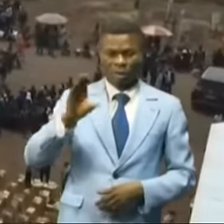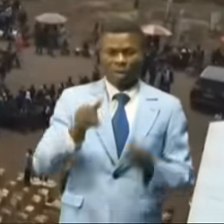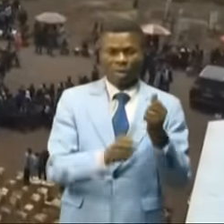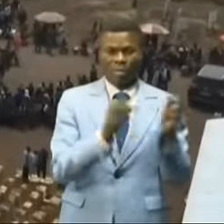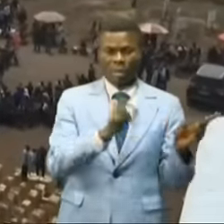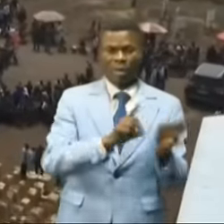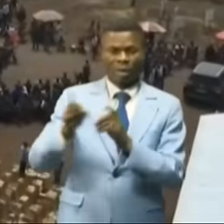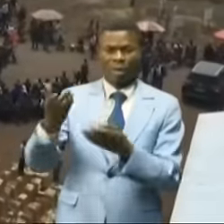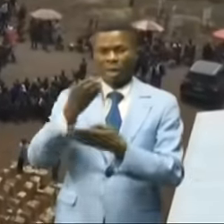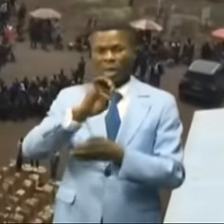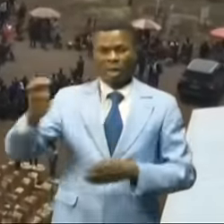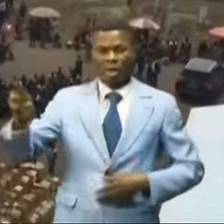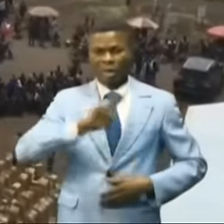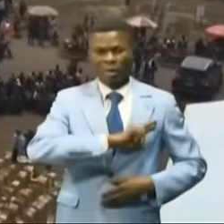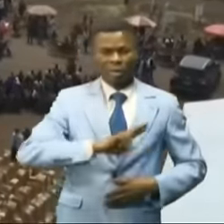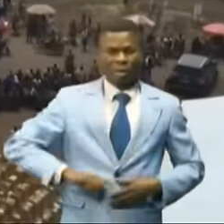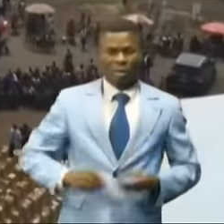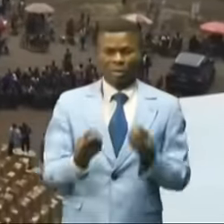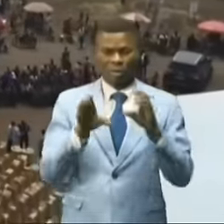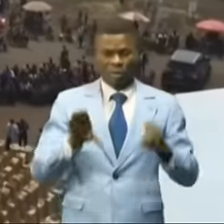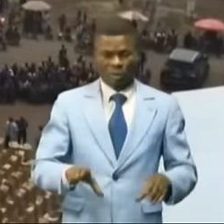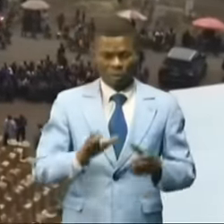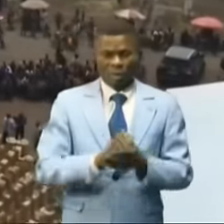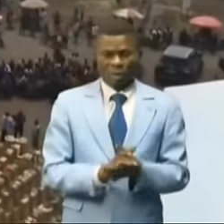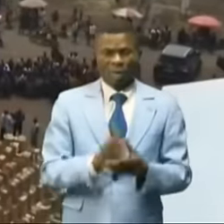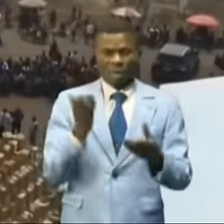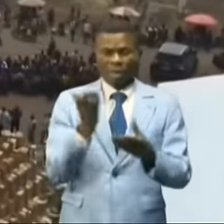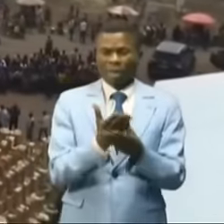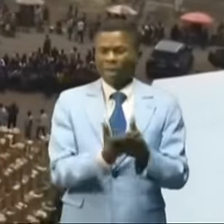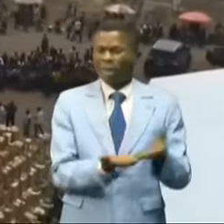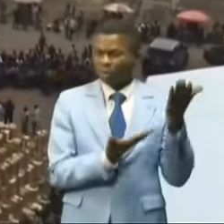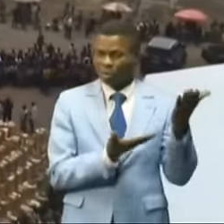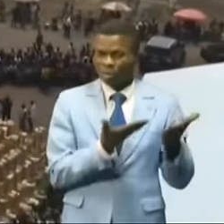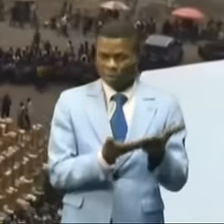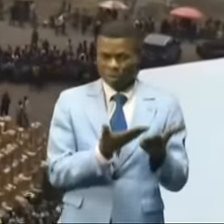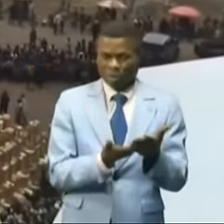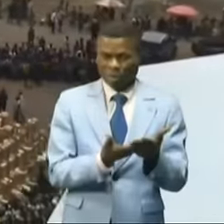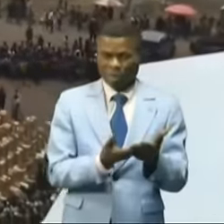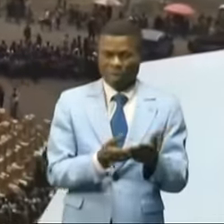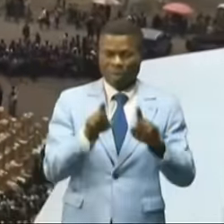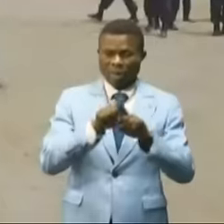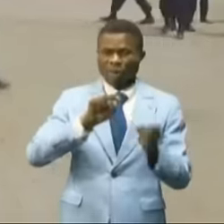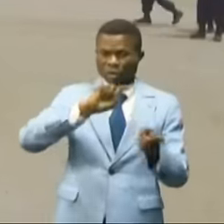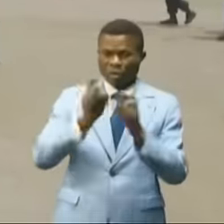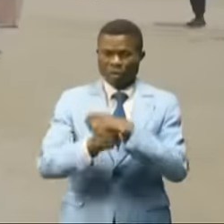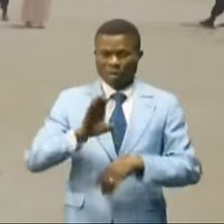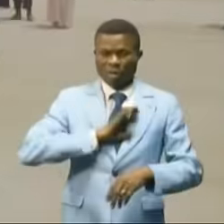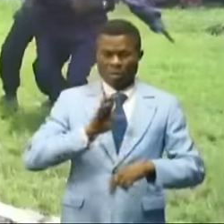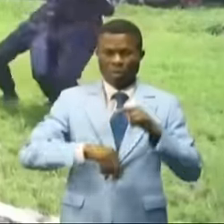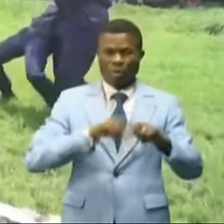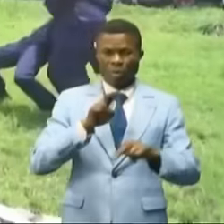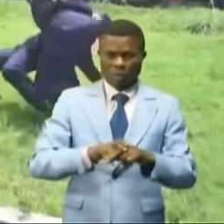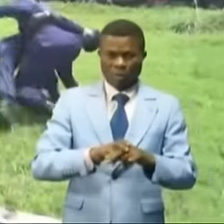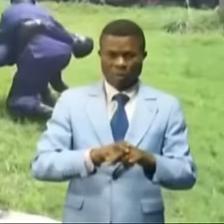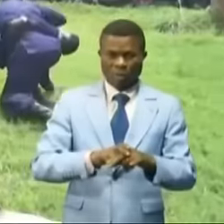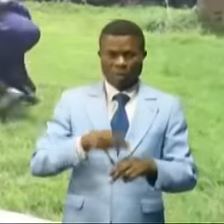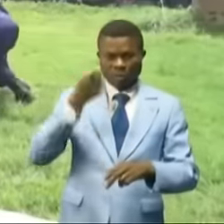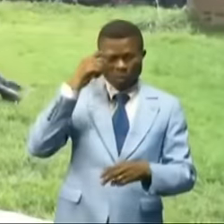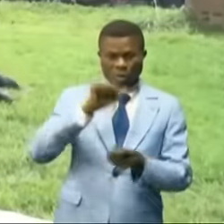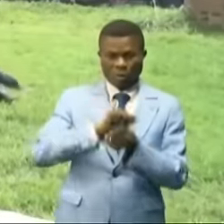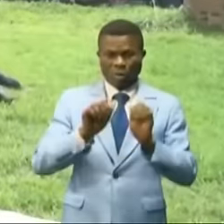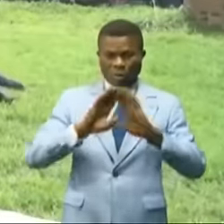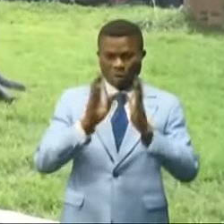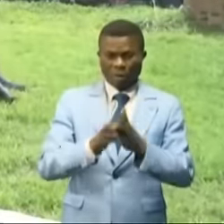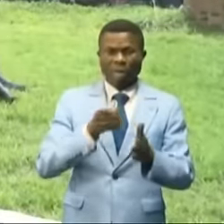la République démocratique du Congo. Une approche qui concerne également la réforme de la police nationale. Toutes ces questions ont